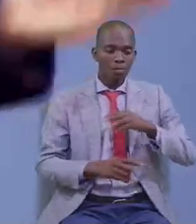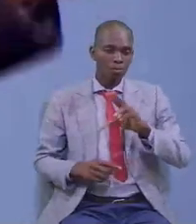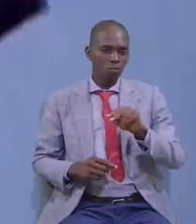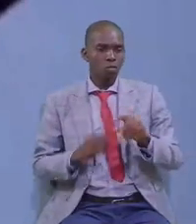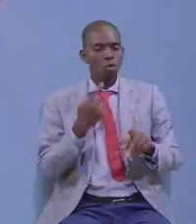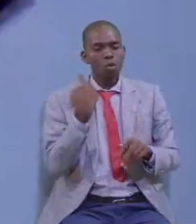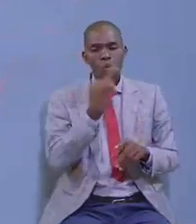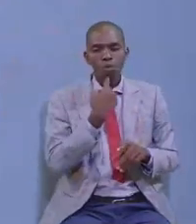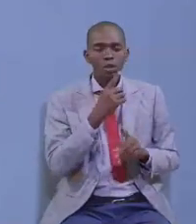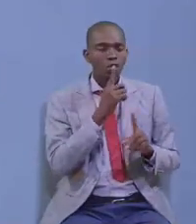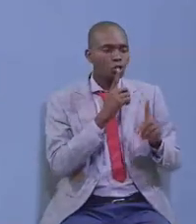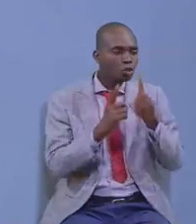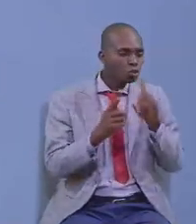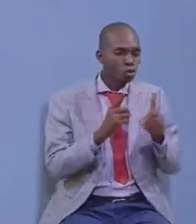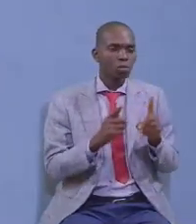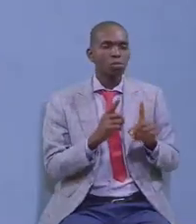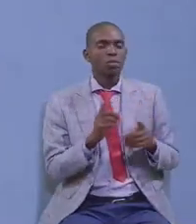pas. Parle.